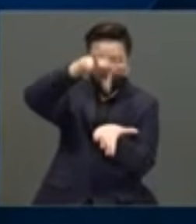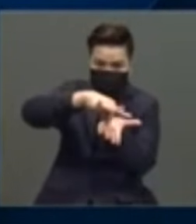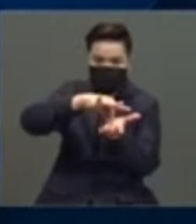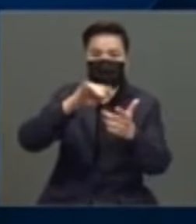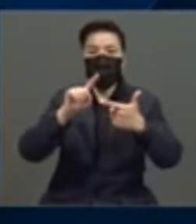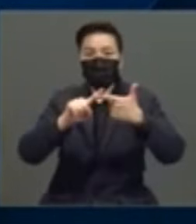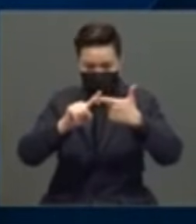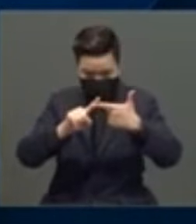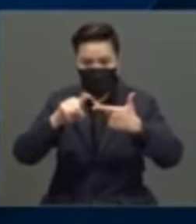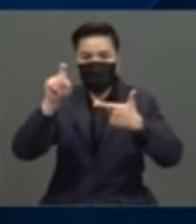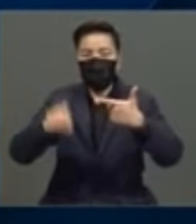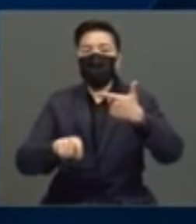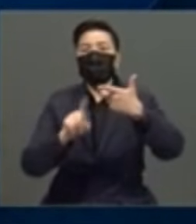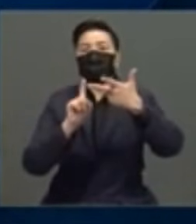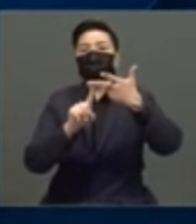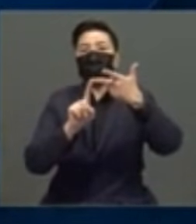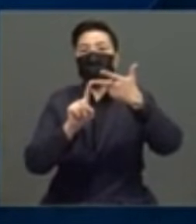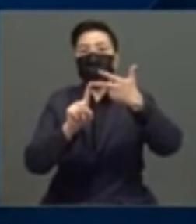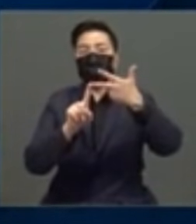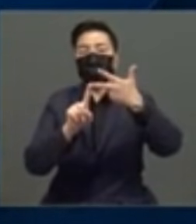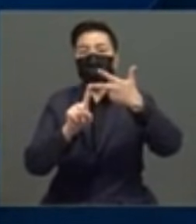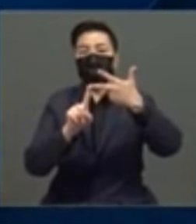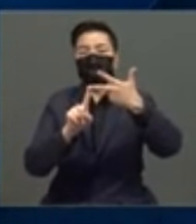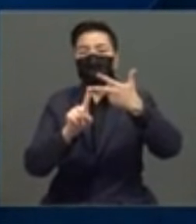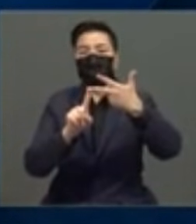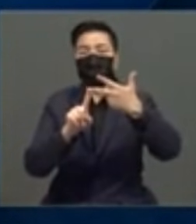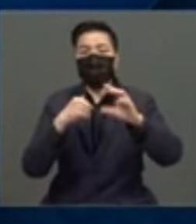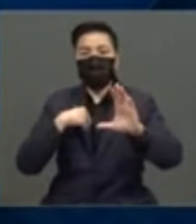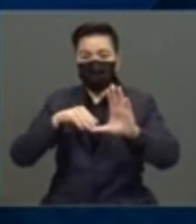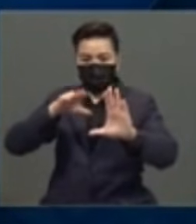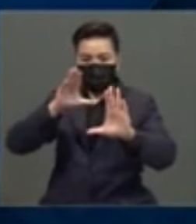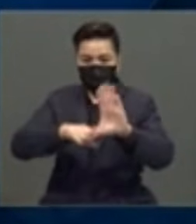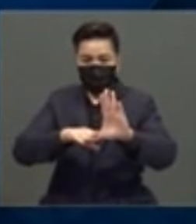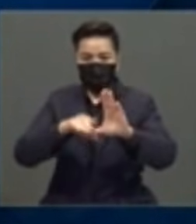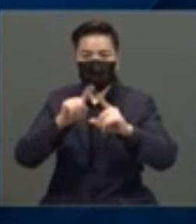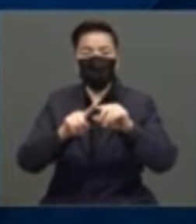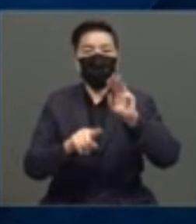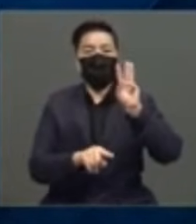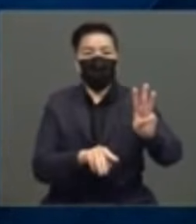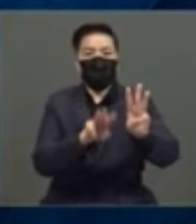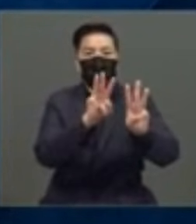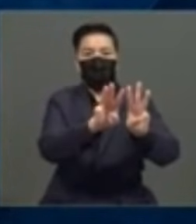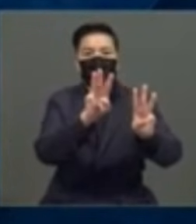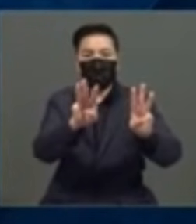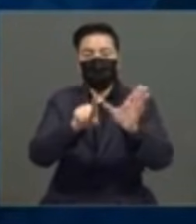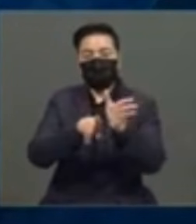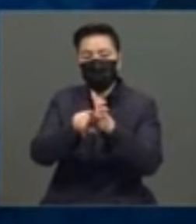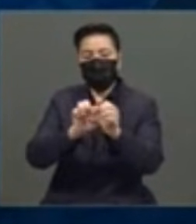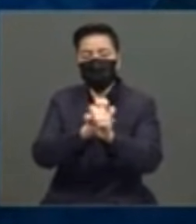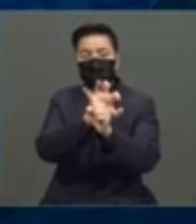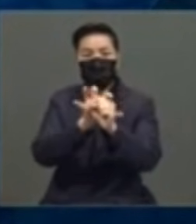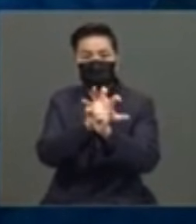ครับท่านต้องลงทะเบียนผ่านเว็บไซต์นะครับ